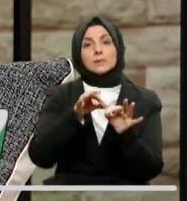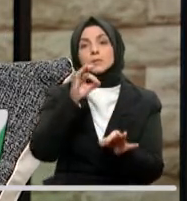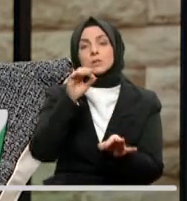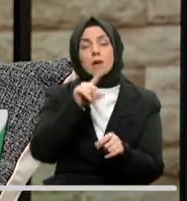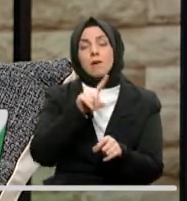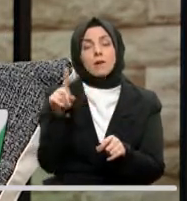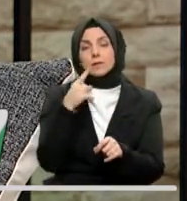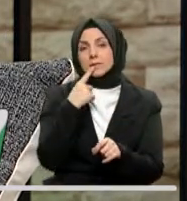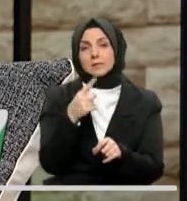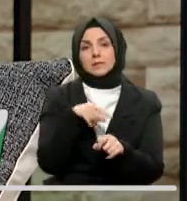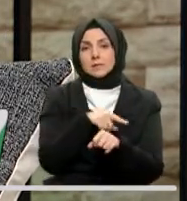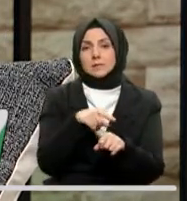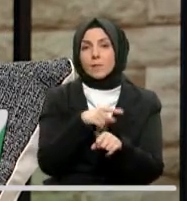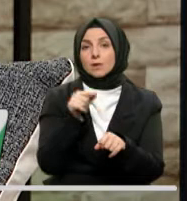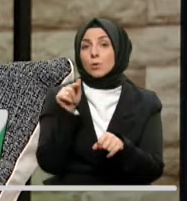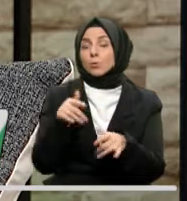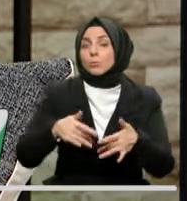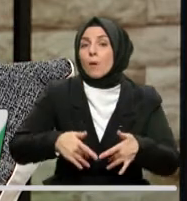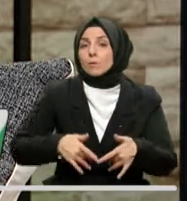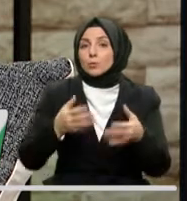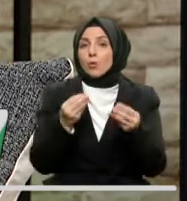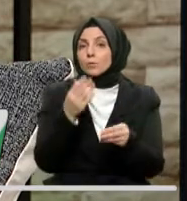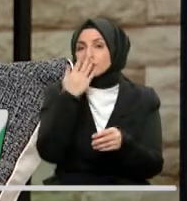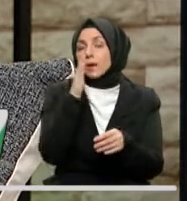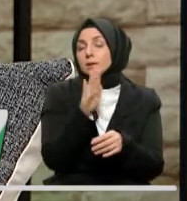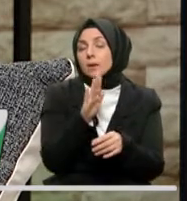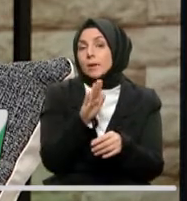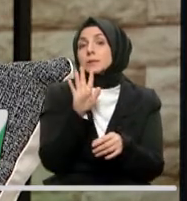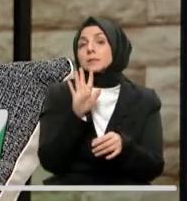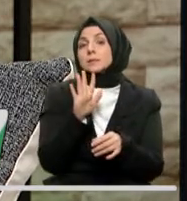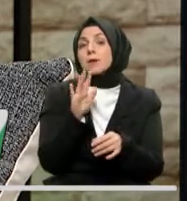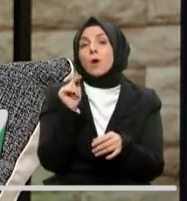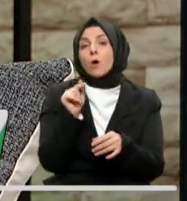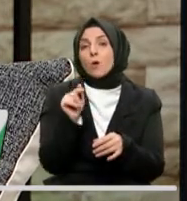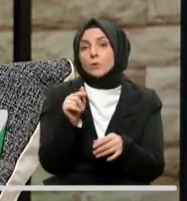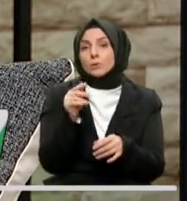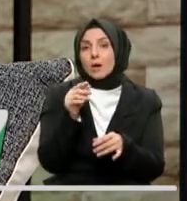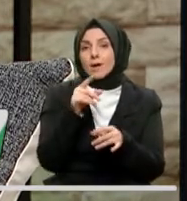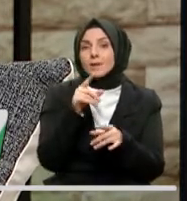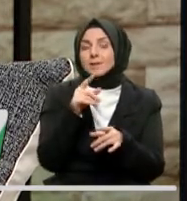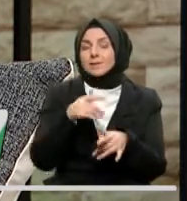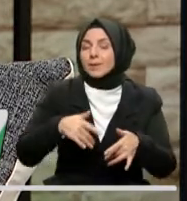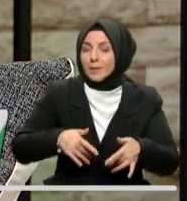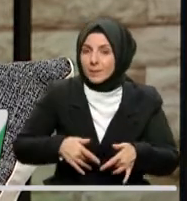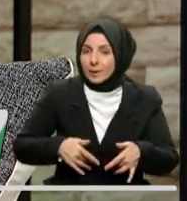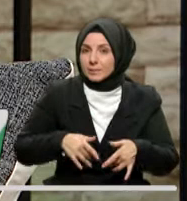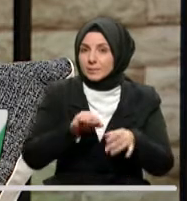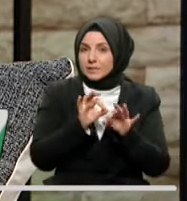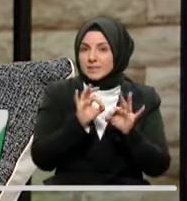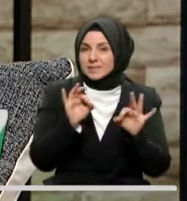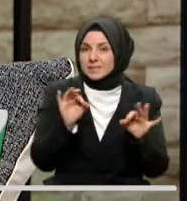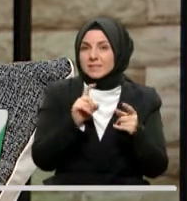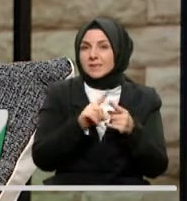dediğinizi zaten onu memnun olmasını bekleyemezsiniz işte oradaki o memnuniyetsiz yüz ifadesi memnuniyetsiz ifade ve